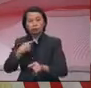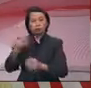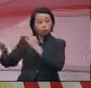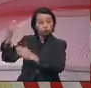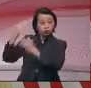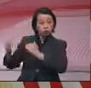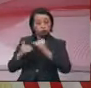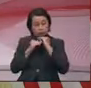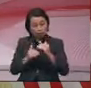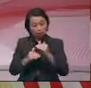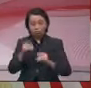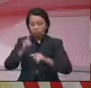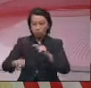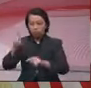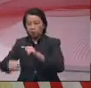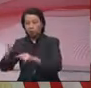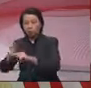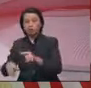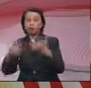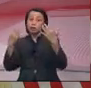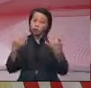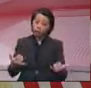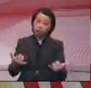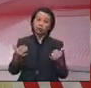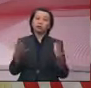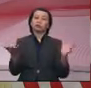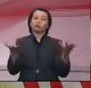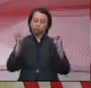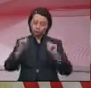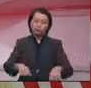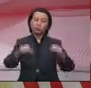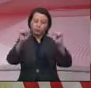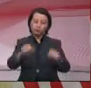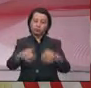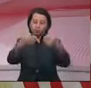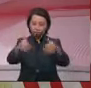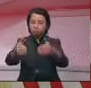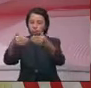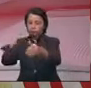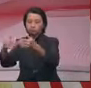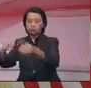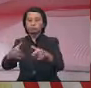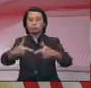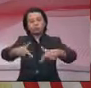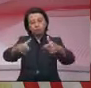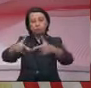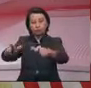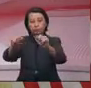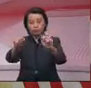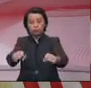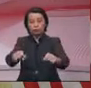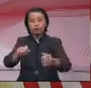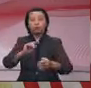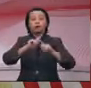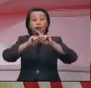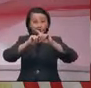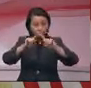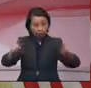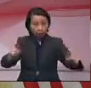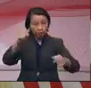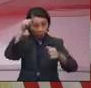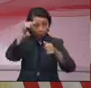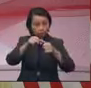dulu menghadkan tidak membenarkan, sekarang kita telah pun membenarkan. Namun, kelonggaran yang